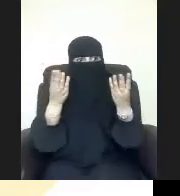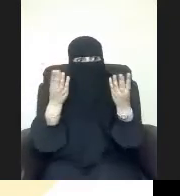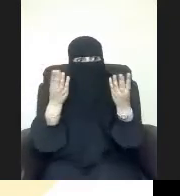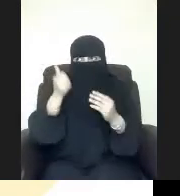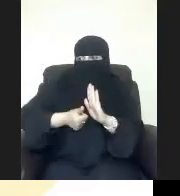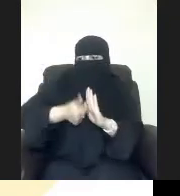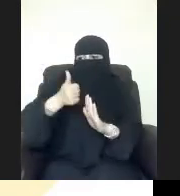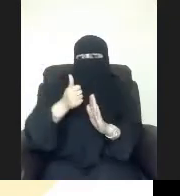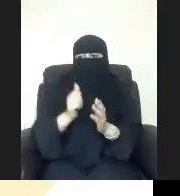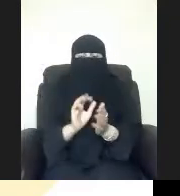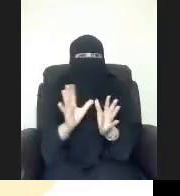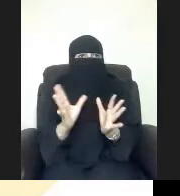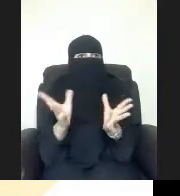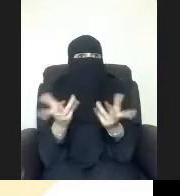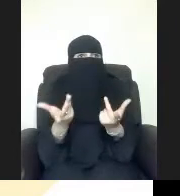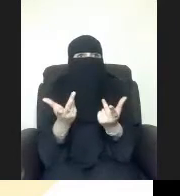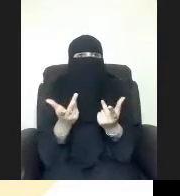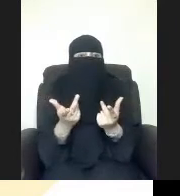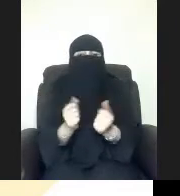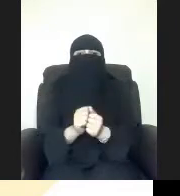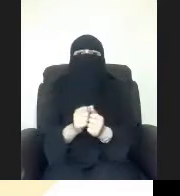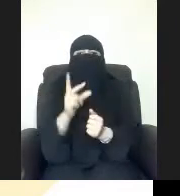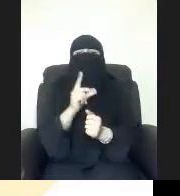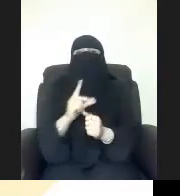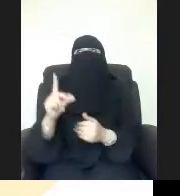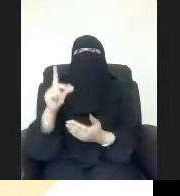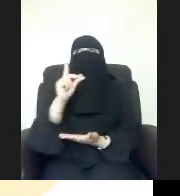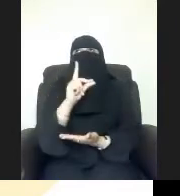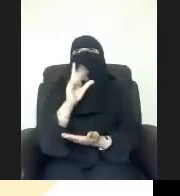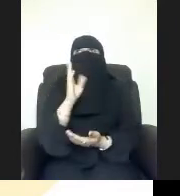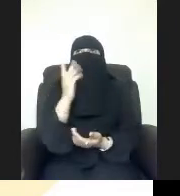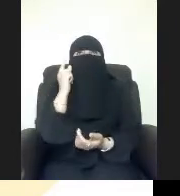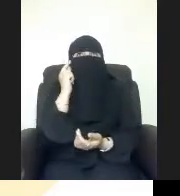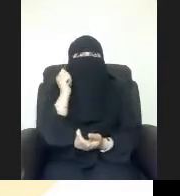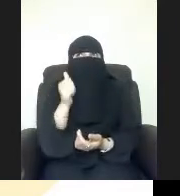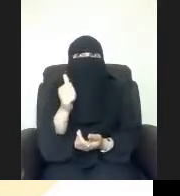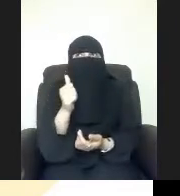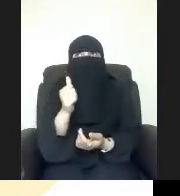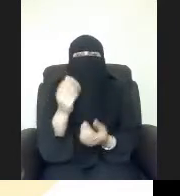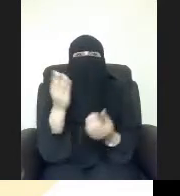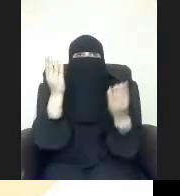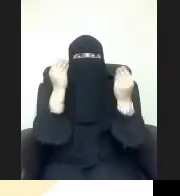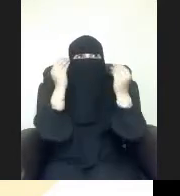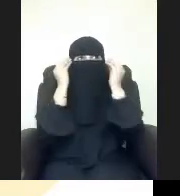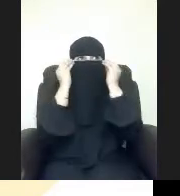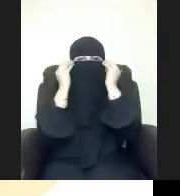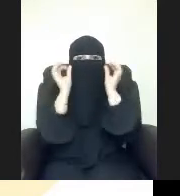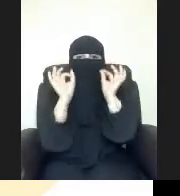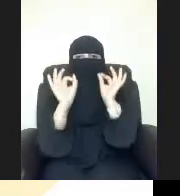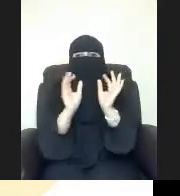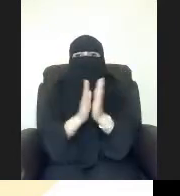تتعامل مع طبيعة المعرفة بحد ذاتها، حيث يقدم البشر تدريجيا في اكتسابه، يتقدم البشر تدريجيا في اكتسابه